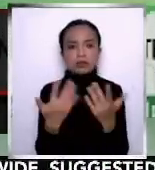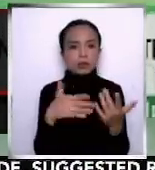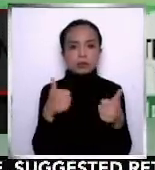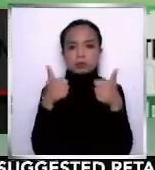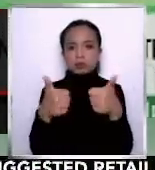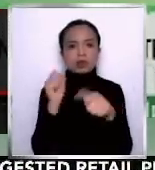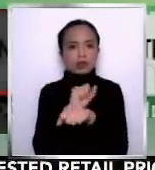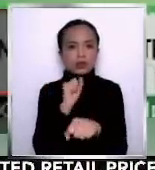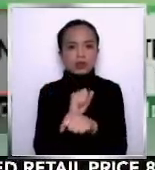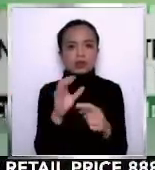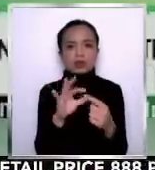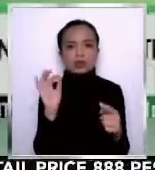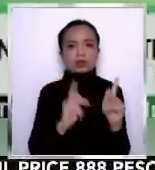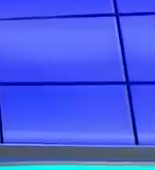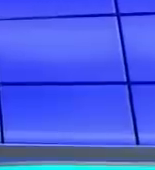a pandemic pa na, ha?